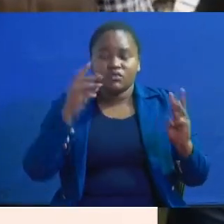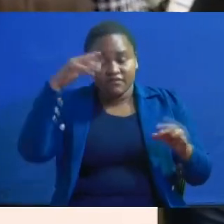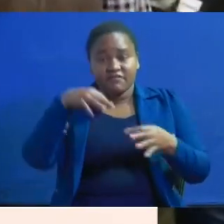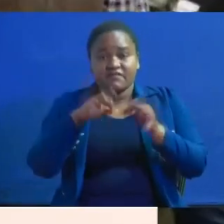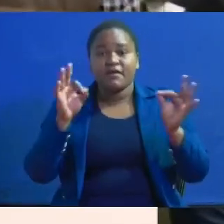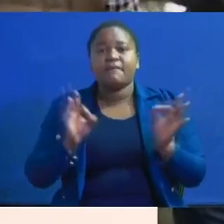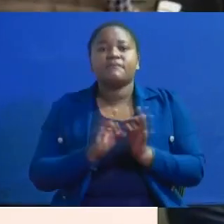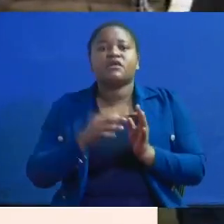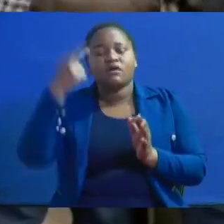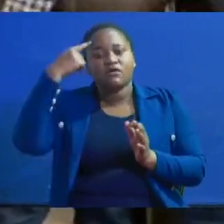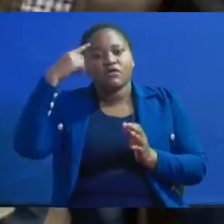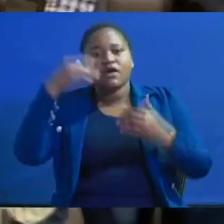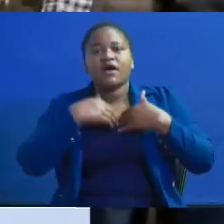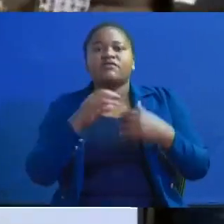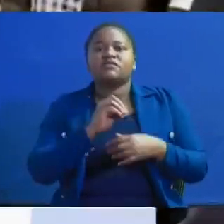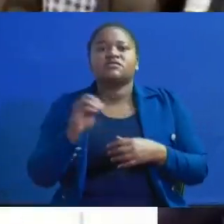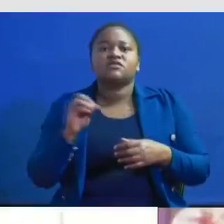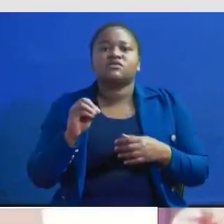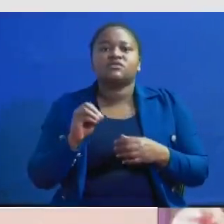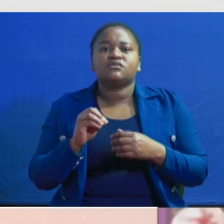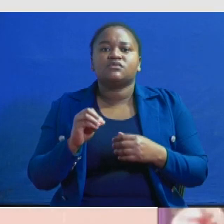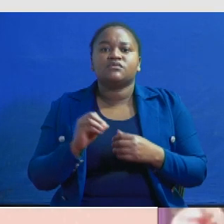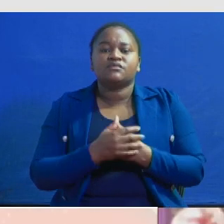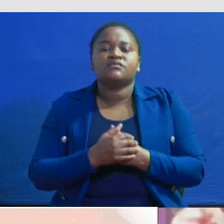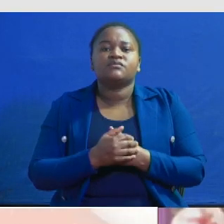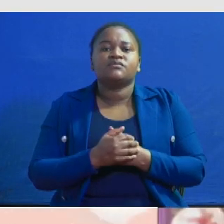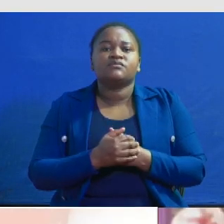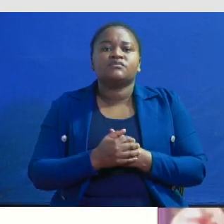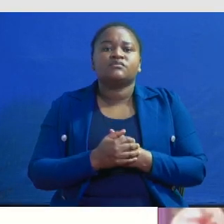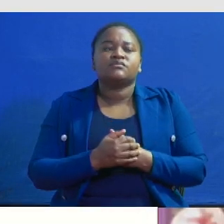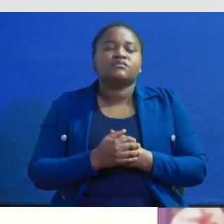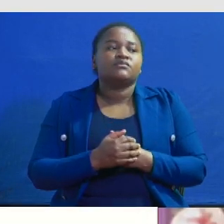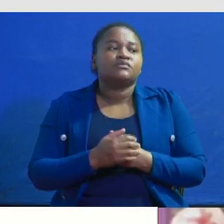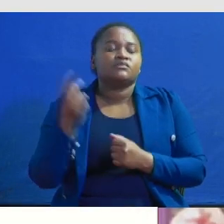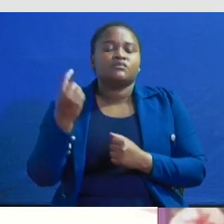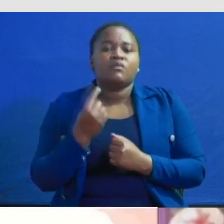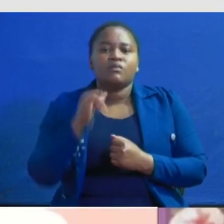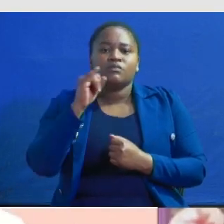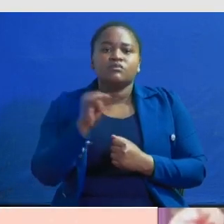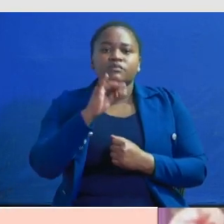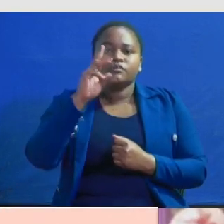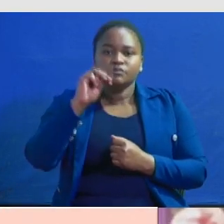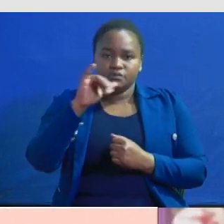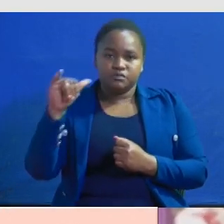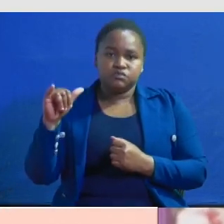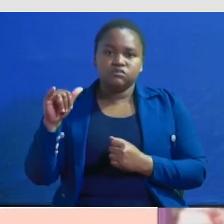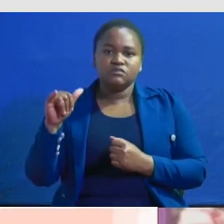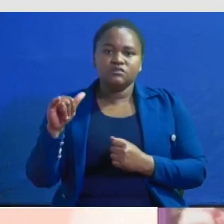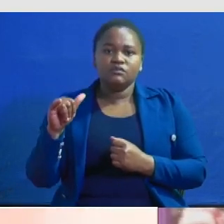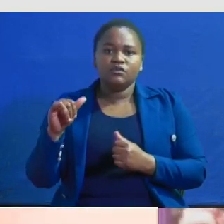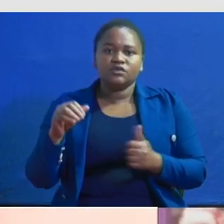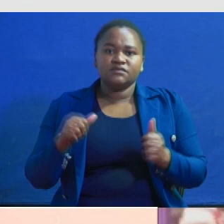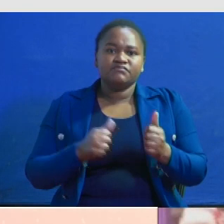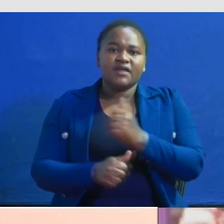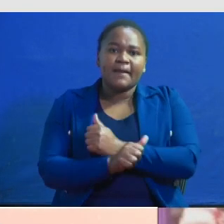yake licha ya kutokuwa na hatia yoyote. Every so often Jimmy is harassed,